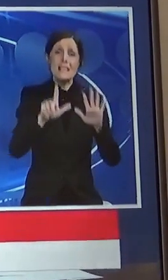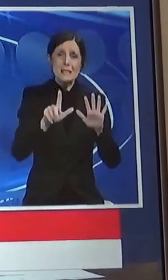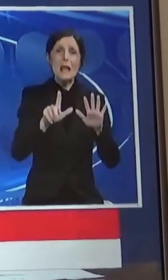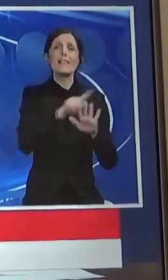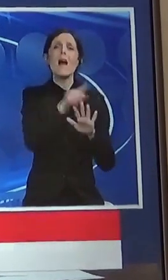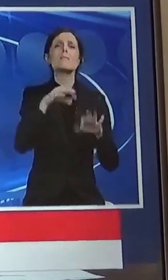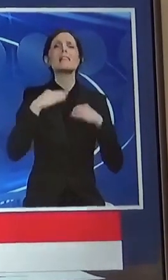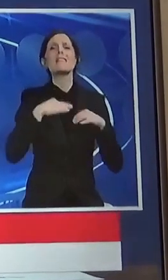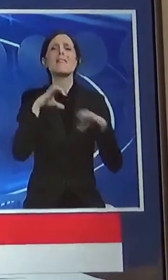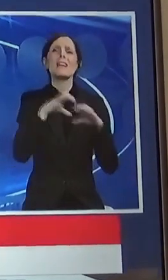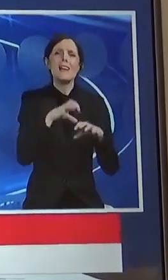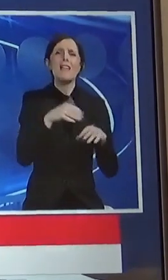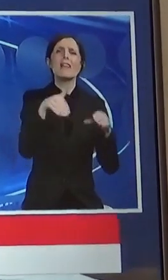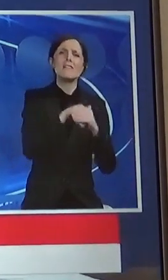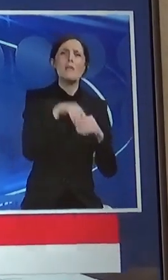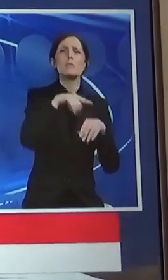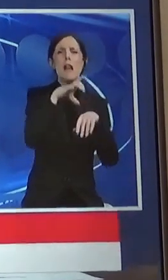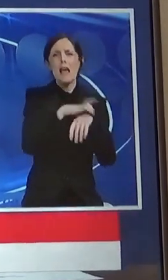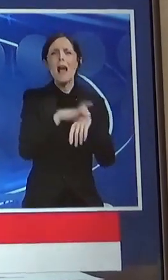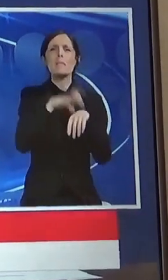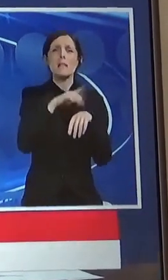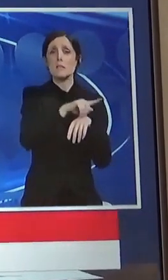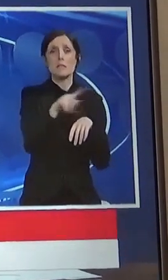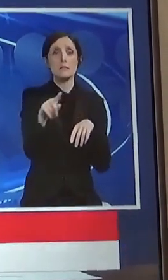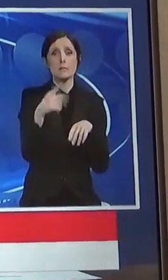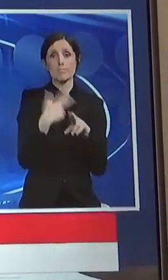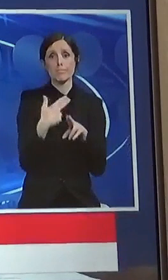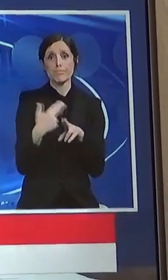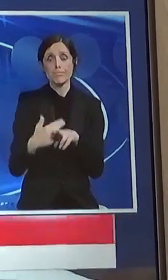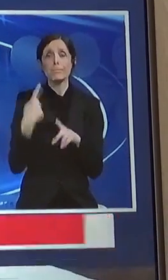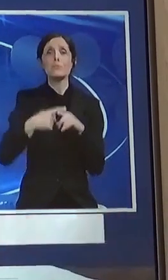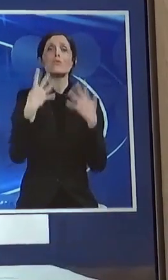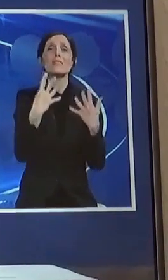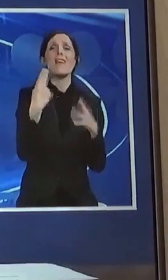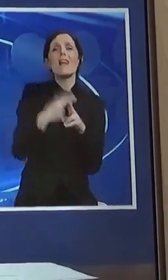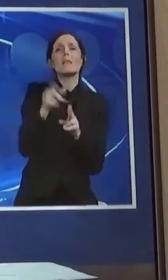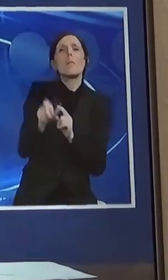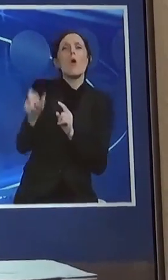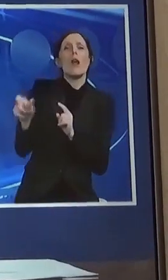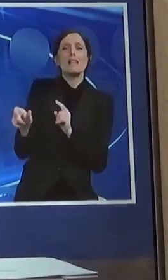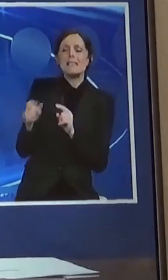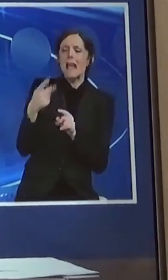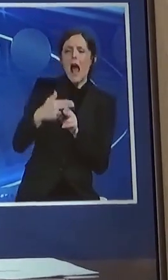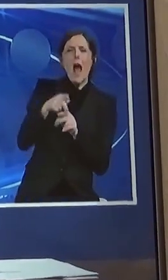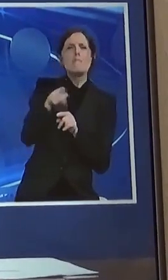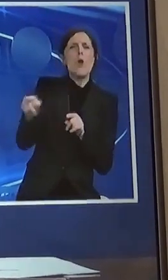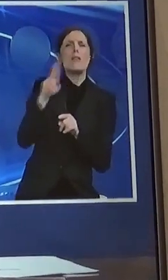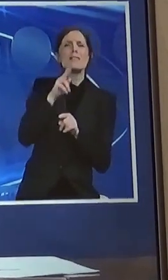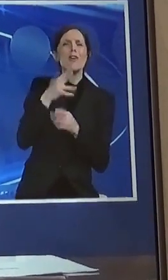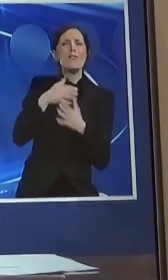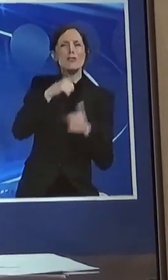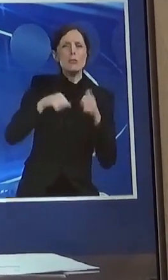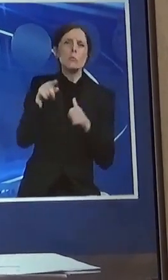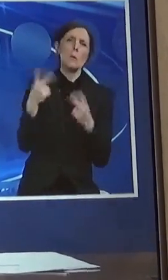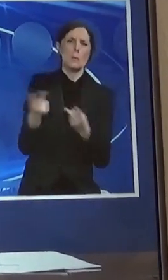zdravstvenih radnika i 9 pacijenata. Kod pacijenata su sve blage forme,